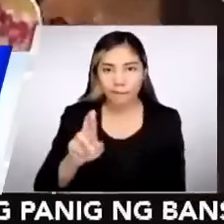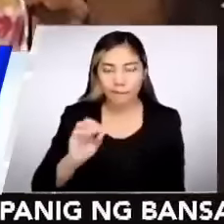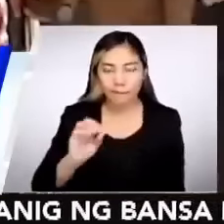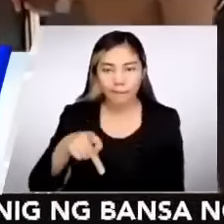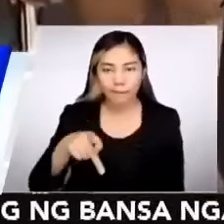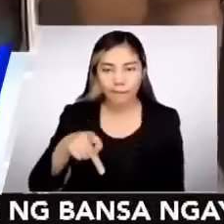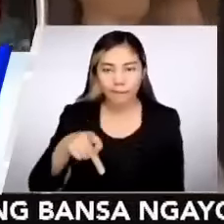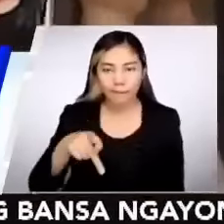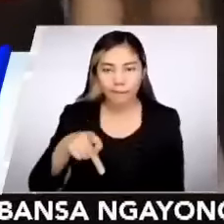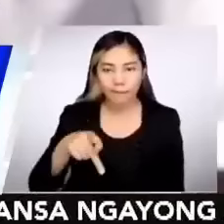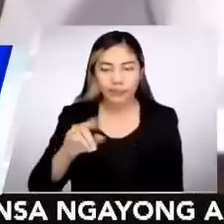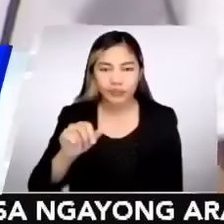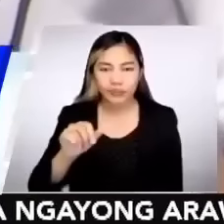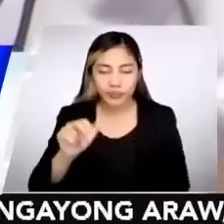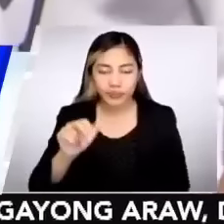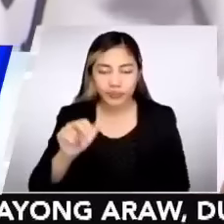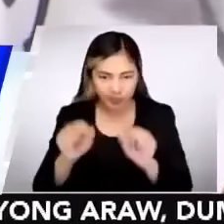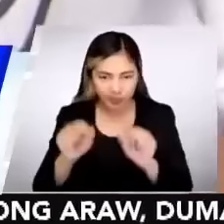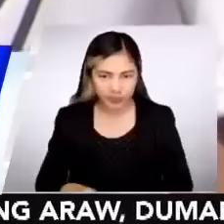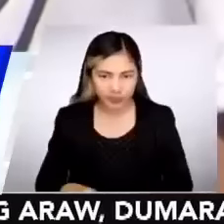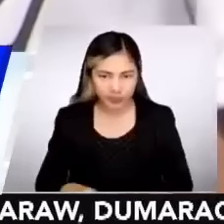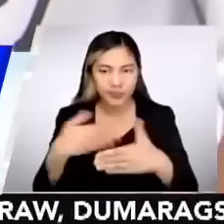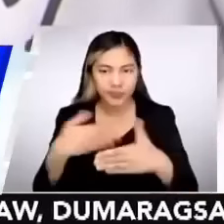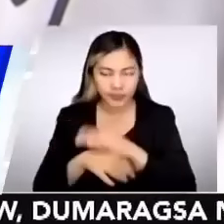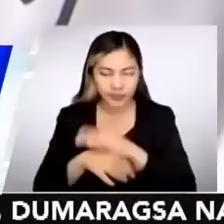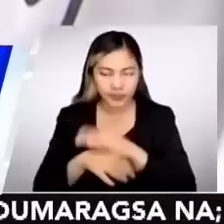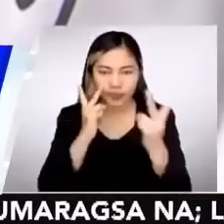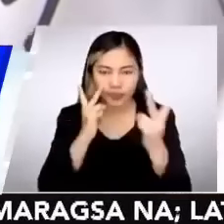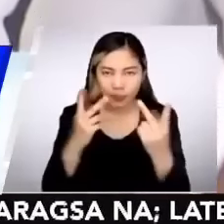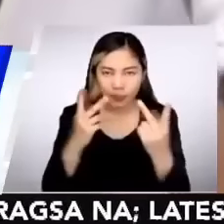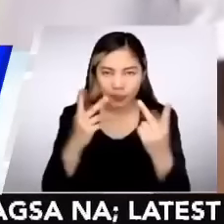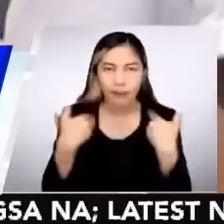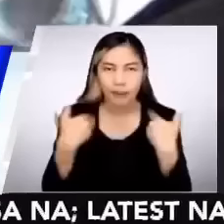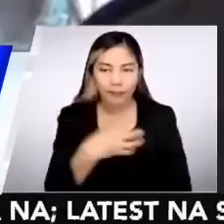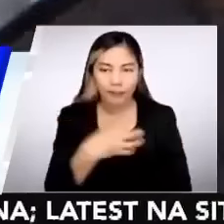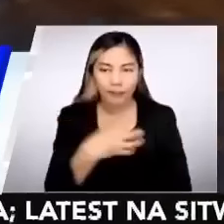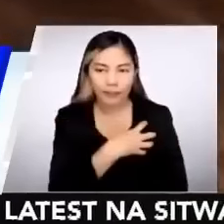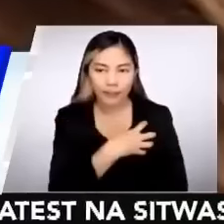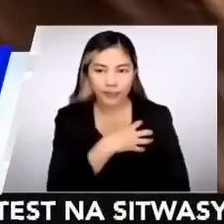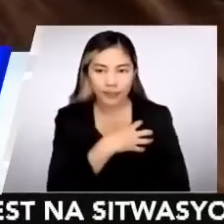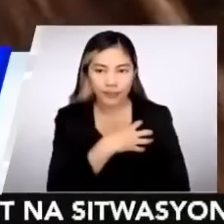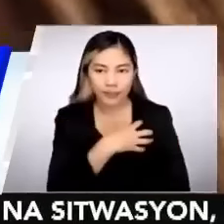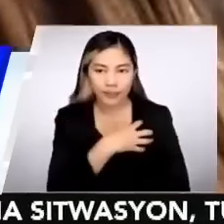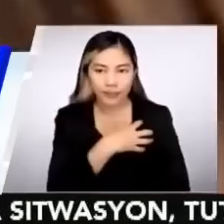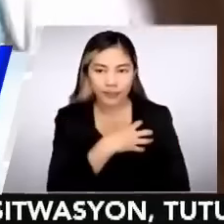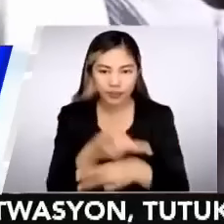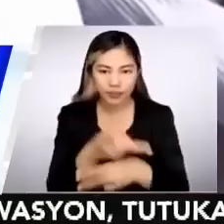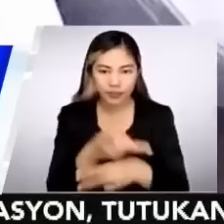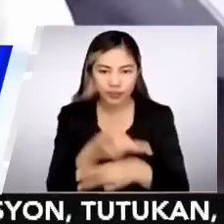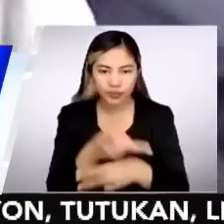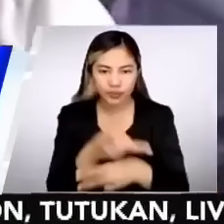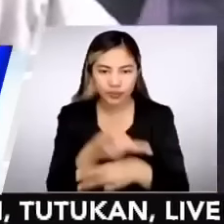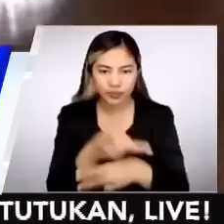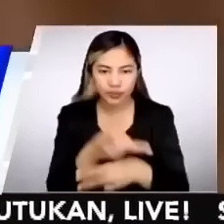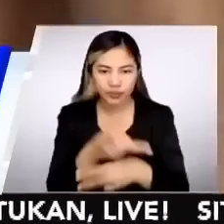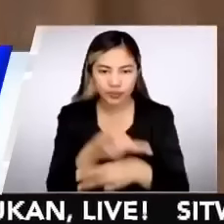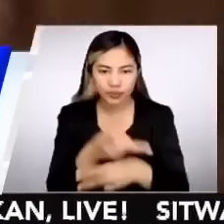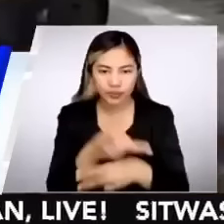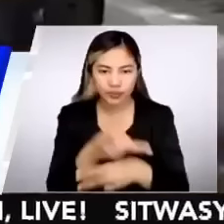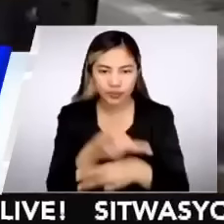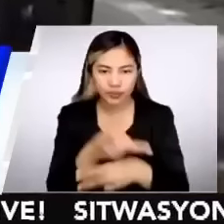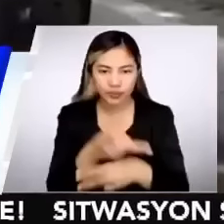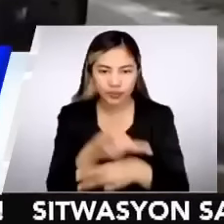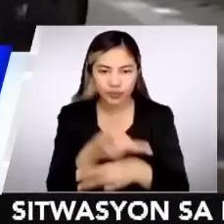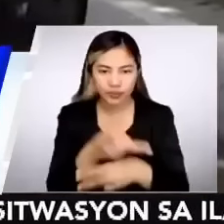ding nagbabantay at mag-iinspeksyon ng mga gamit doon para yan ma-decongest o mabawasan yung mga tao na